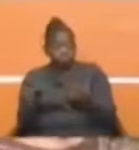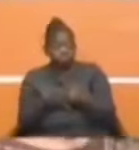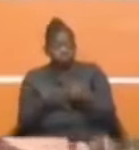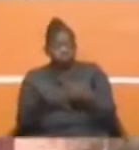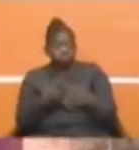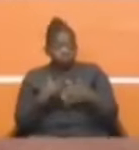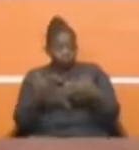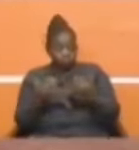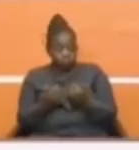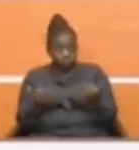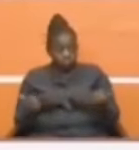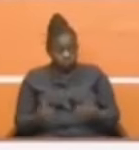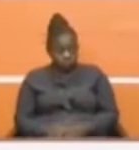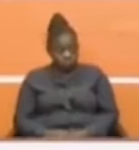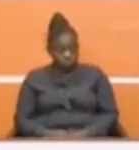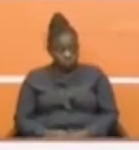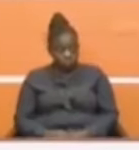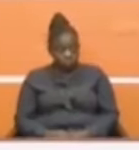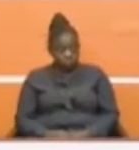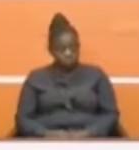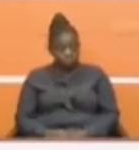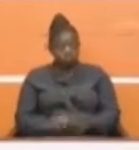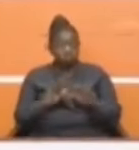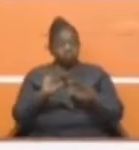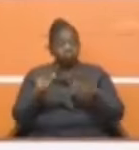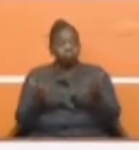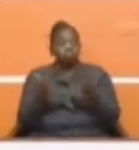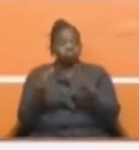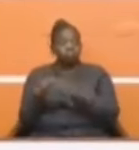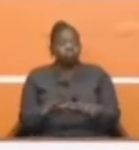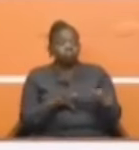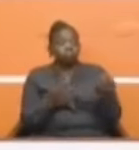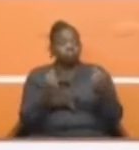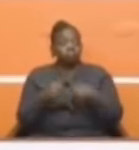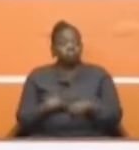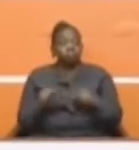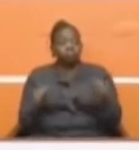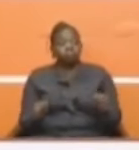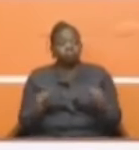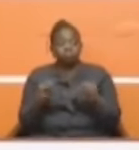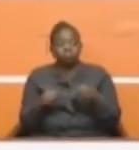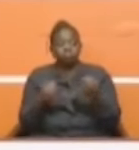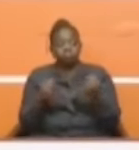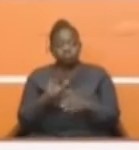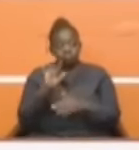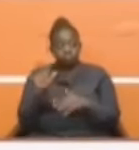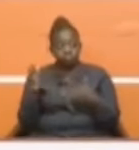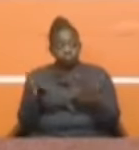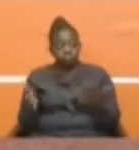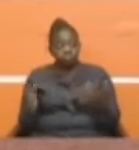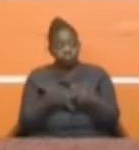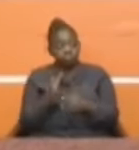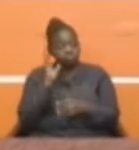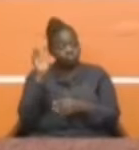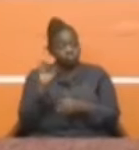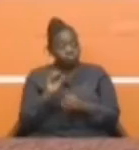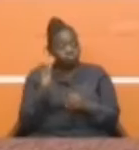balina amabojje tulibunyajanza ntulibunyamu mu bikolwa kalonnaviira siddangayo era sinaabaana